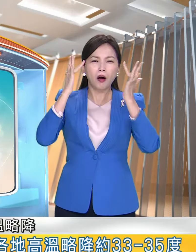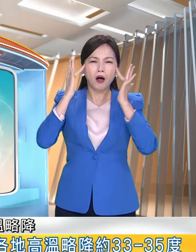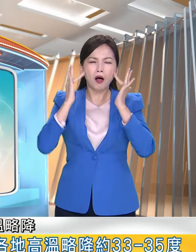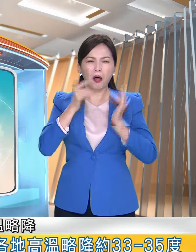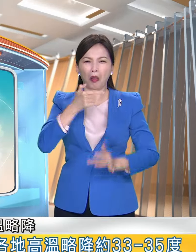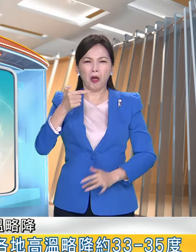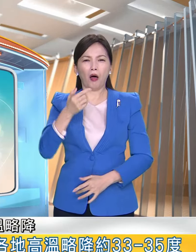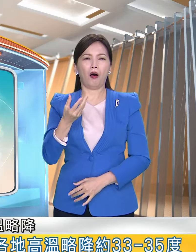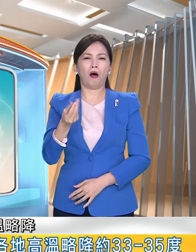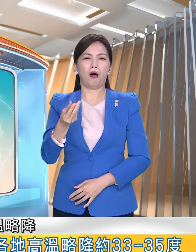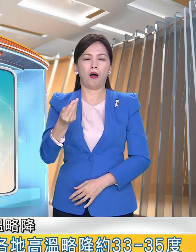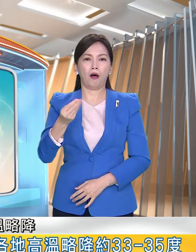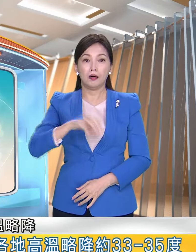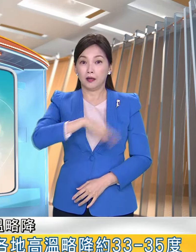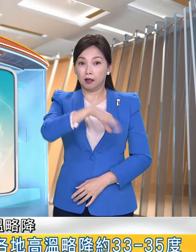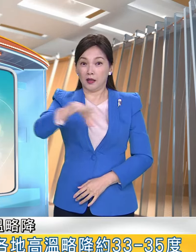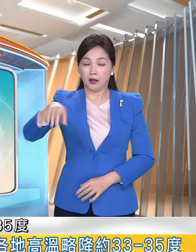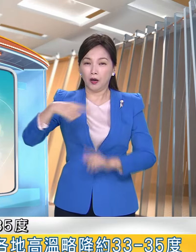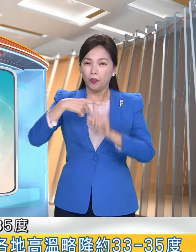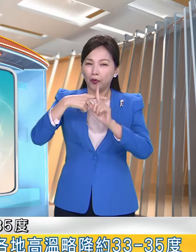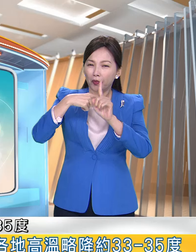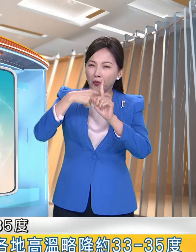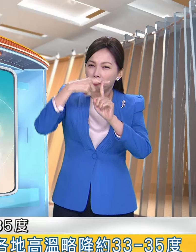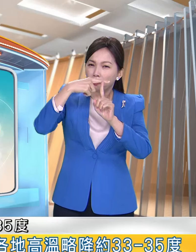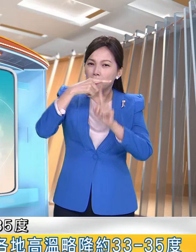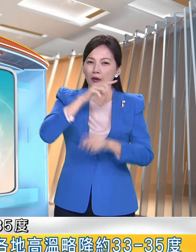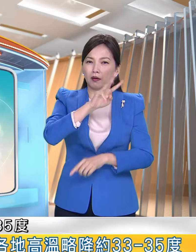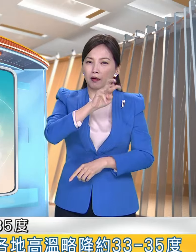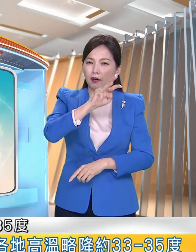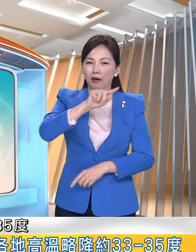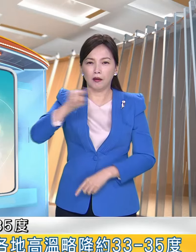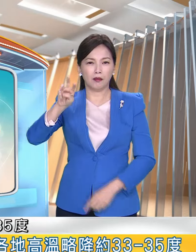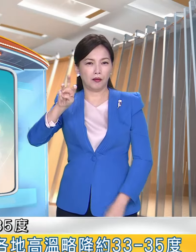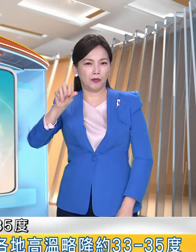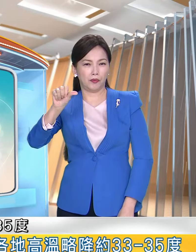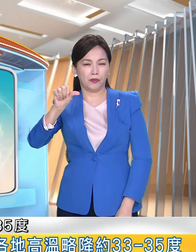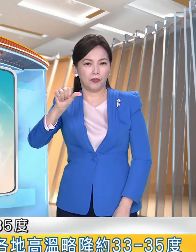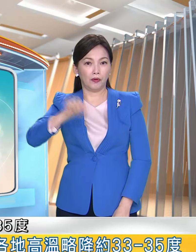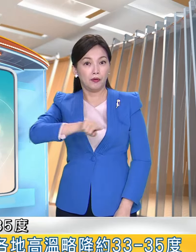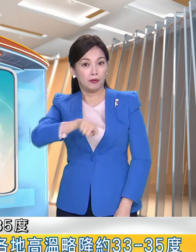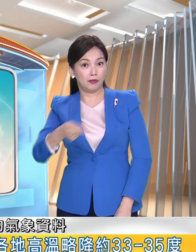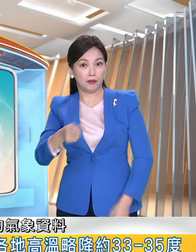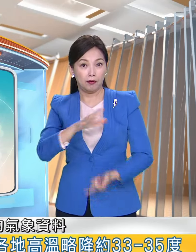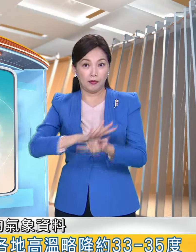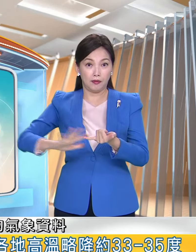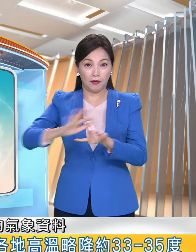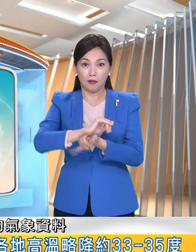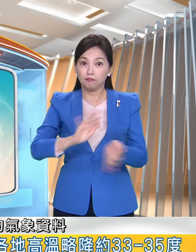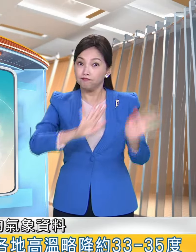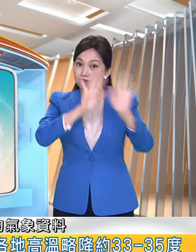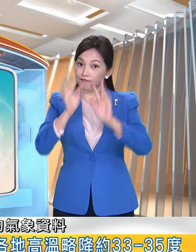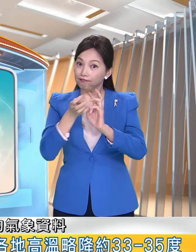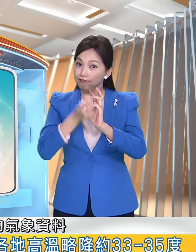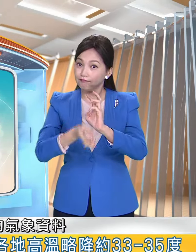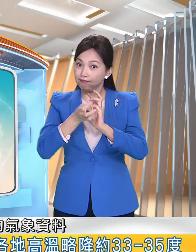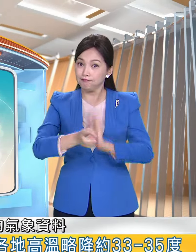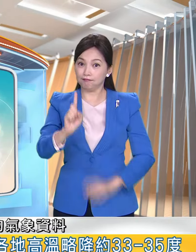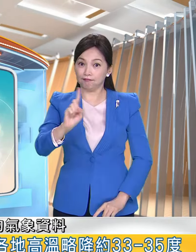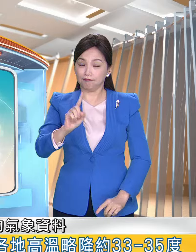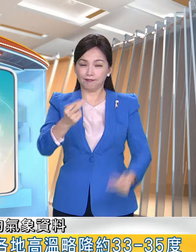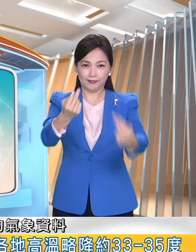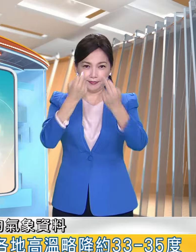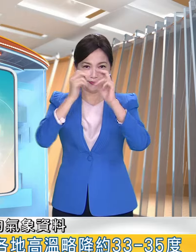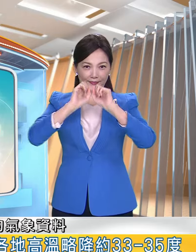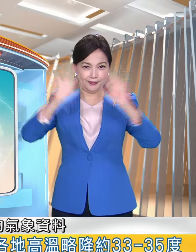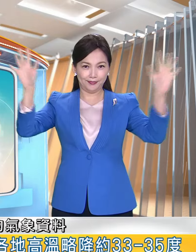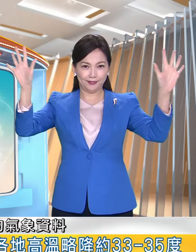云量较多，高温略降，各地高温约33到35度。接着就提供您各地